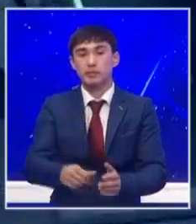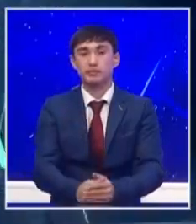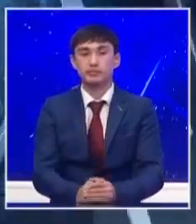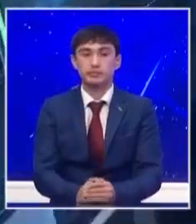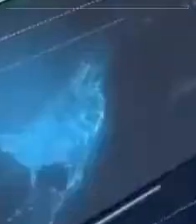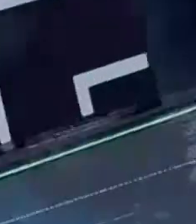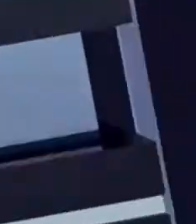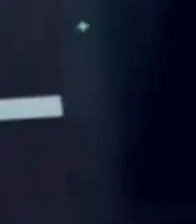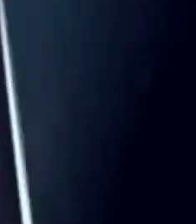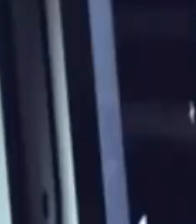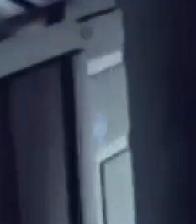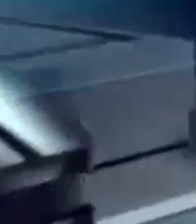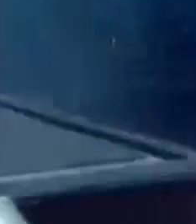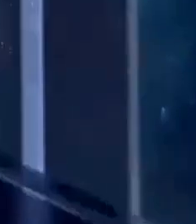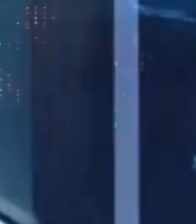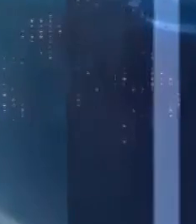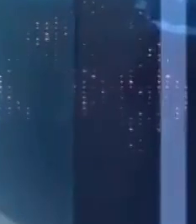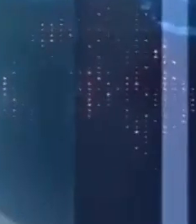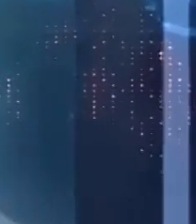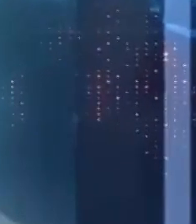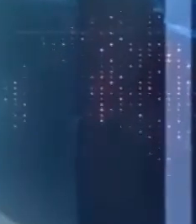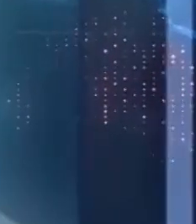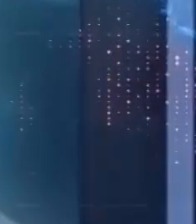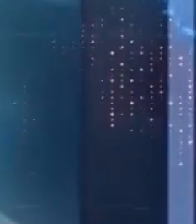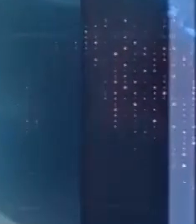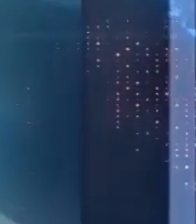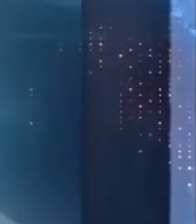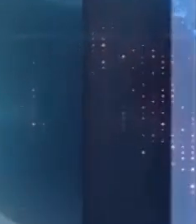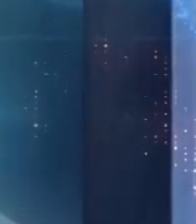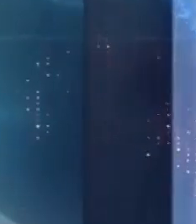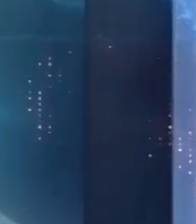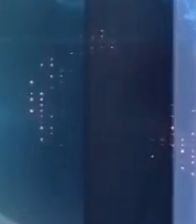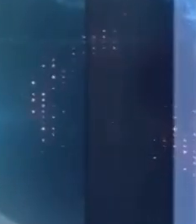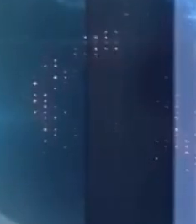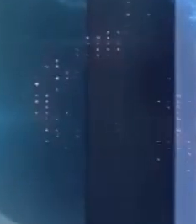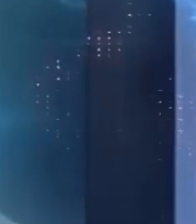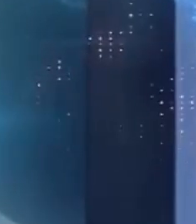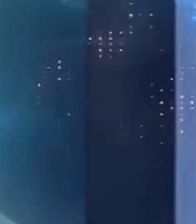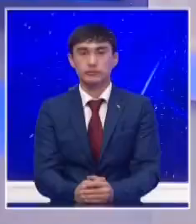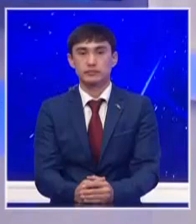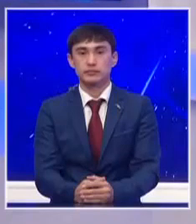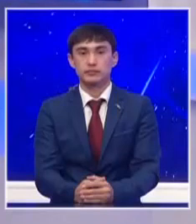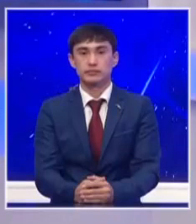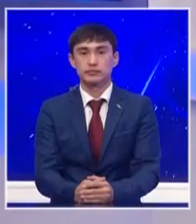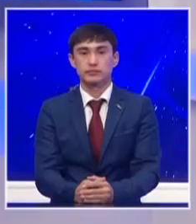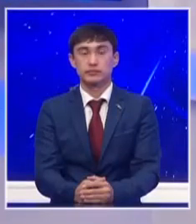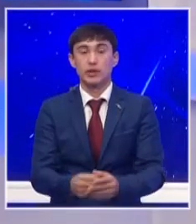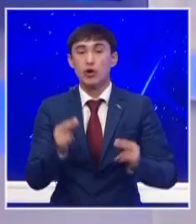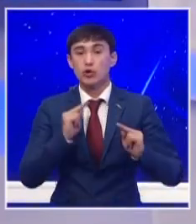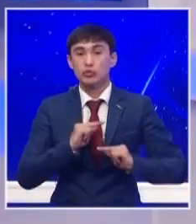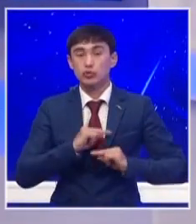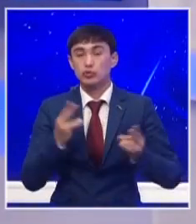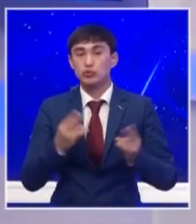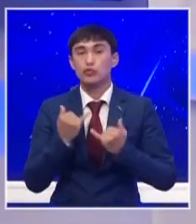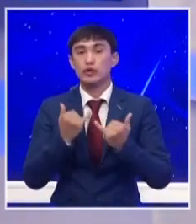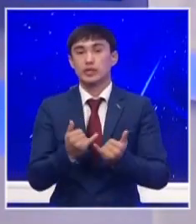Жандос Назарбаев бижан НБА телеканал тсу Алматинская область всякий труд